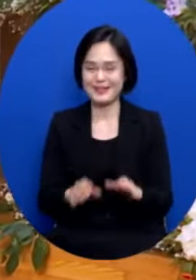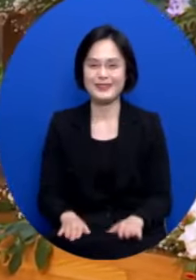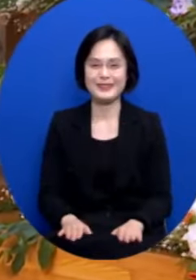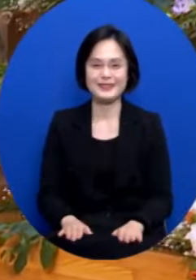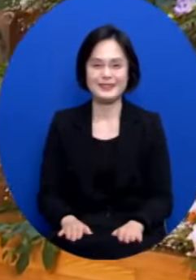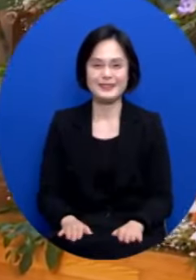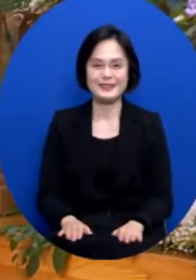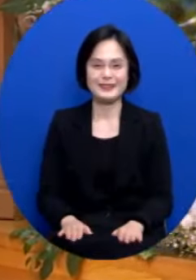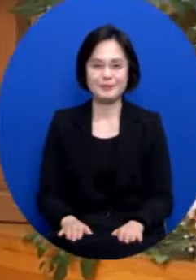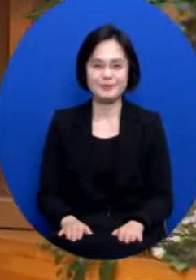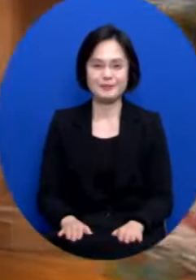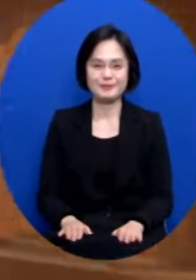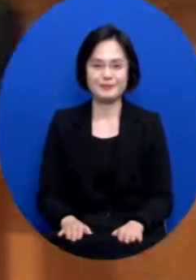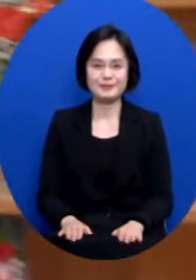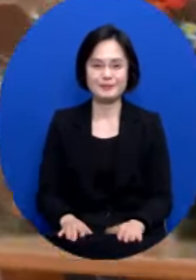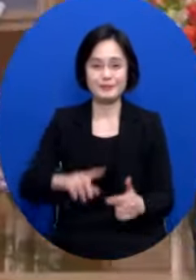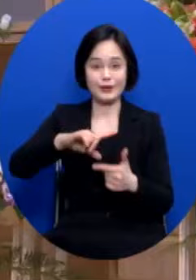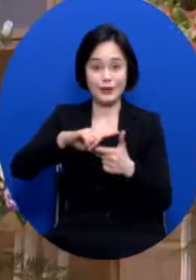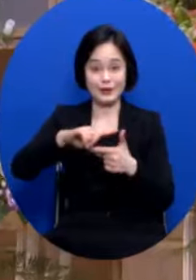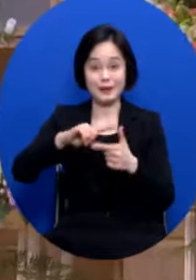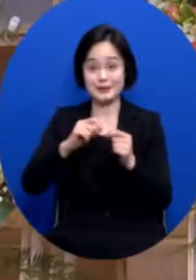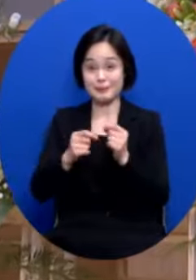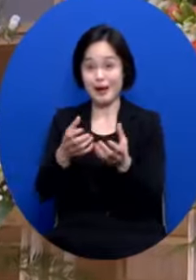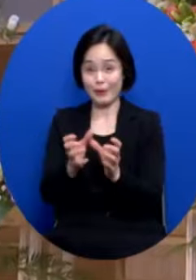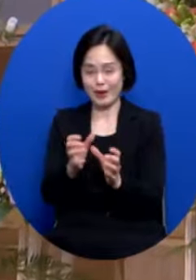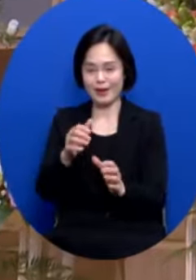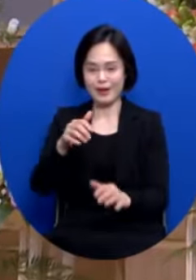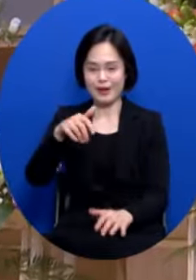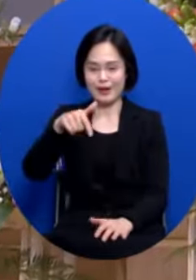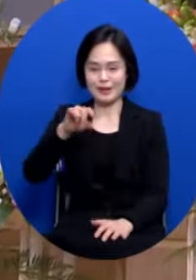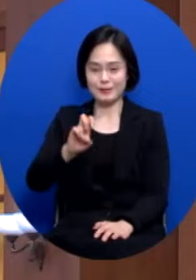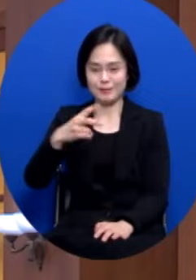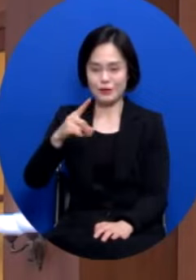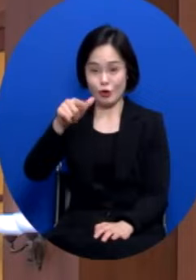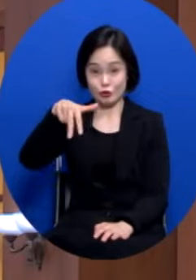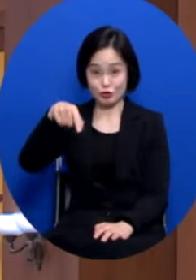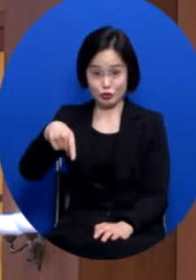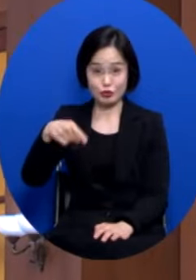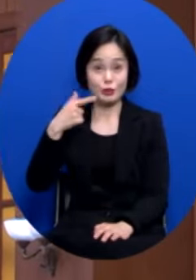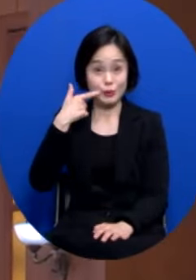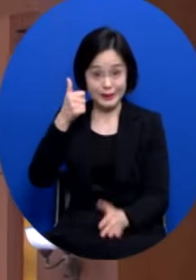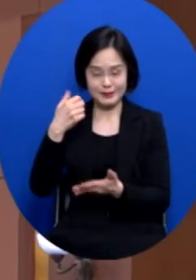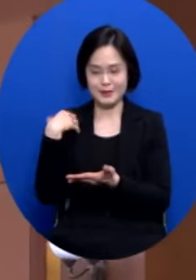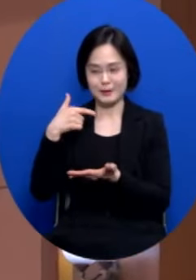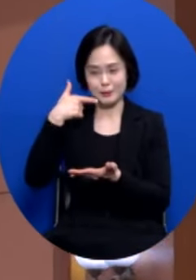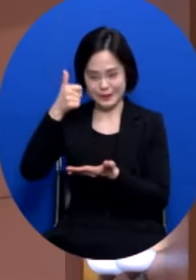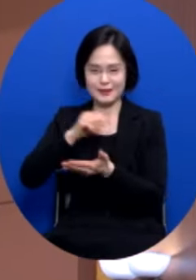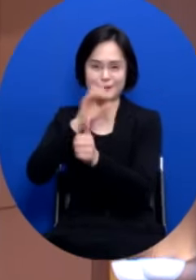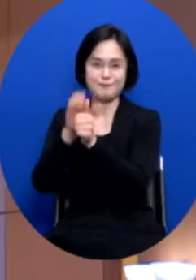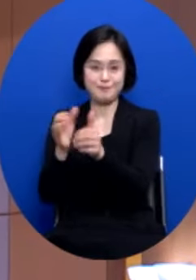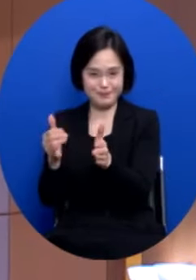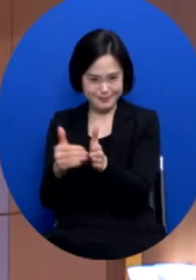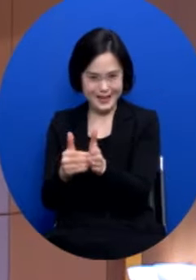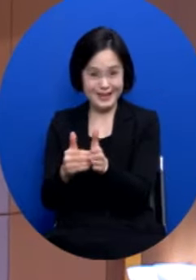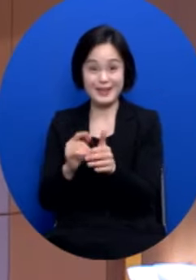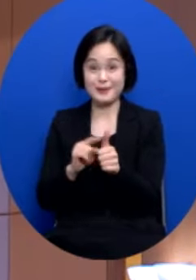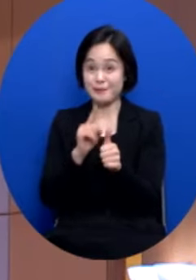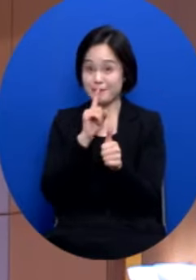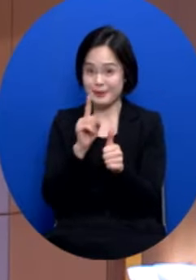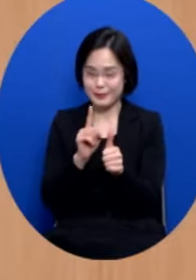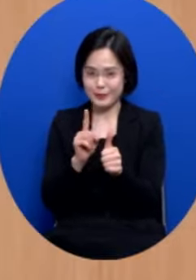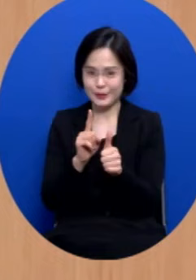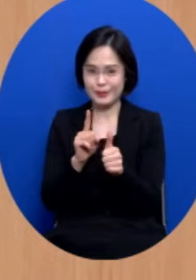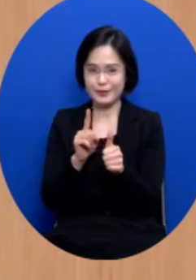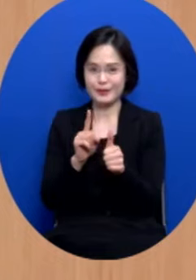대한성결교회 경남 지방회는 김덕주 목사를 창원 제교회 민 목사로 임명했습니다 김덕주 목사는